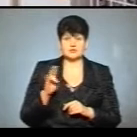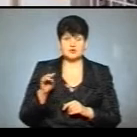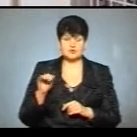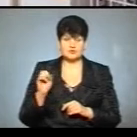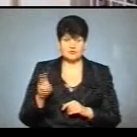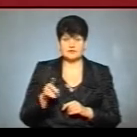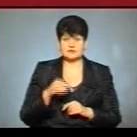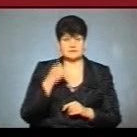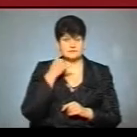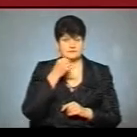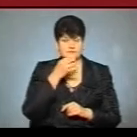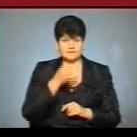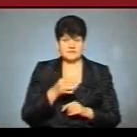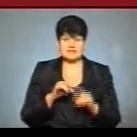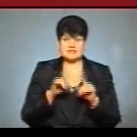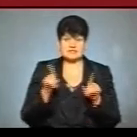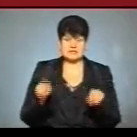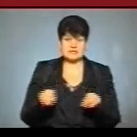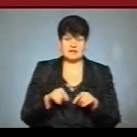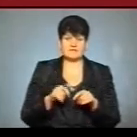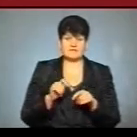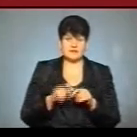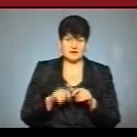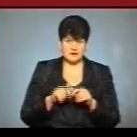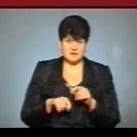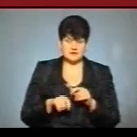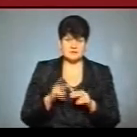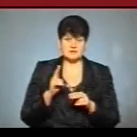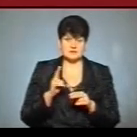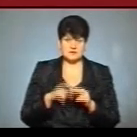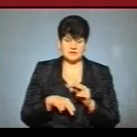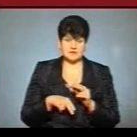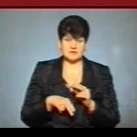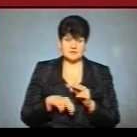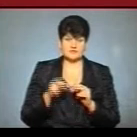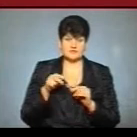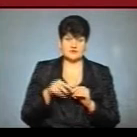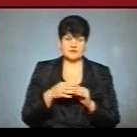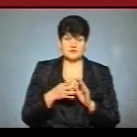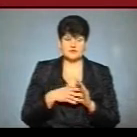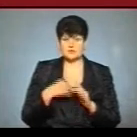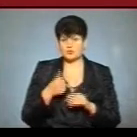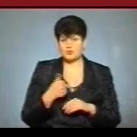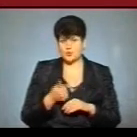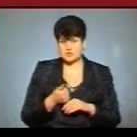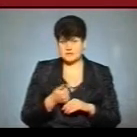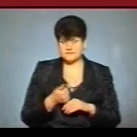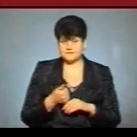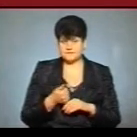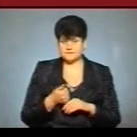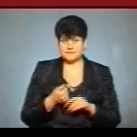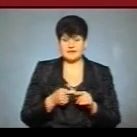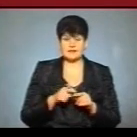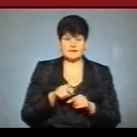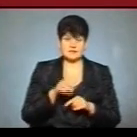він повідомив. Сертифікація завершилася у 2019 році. На